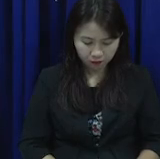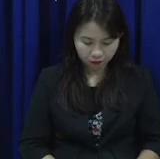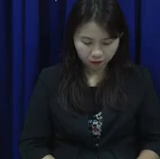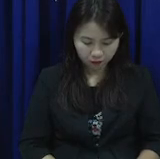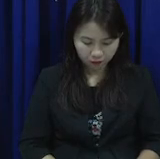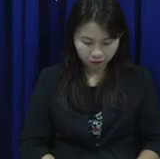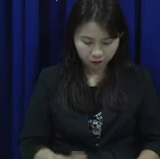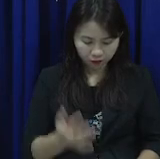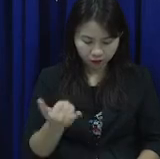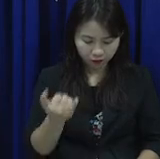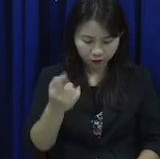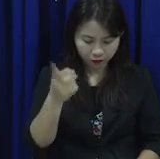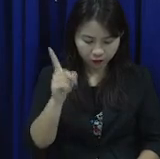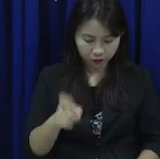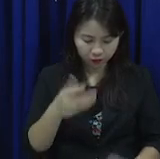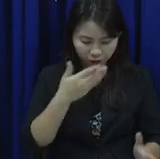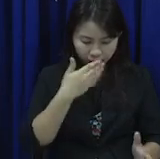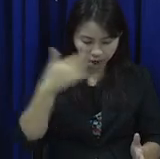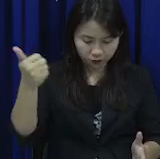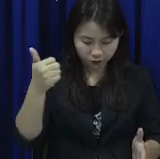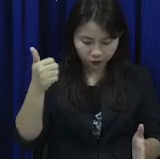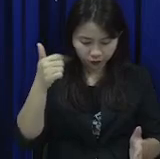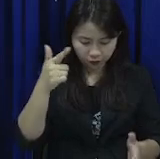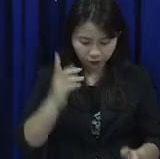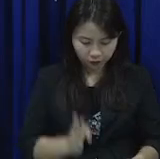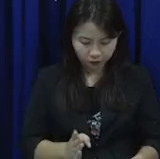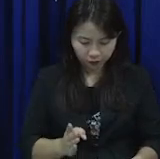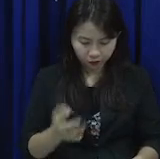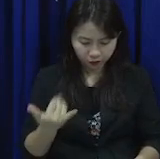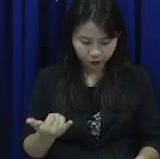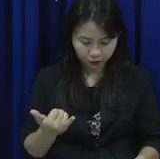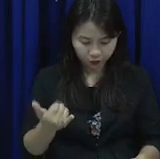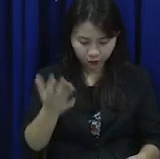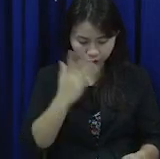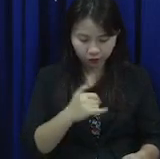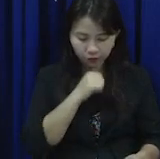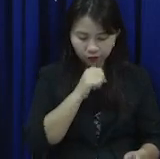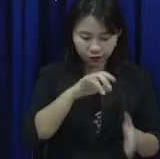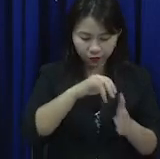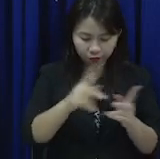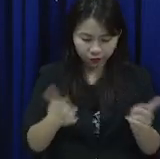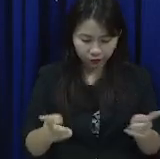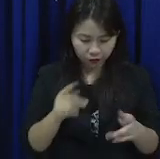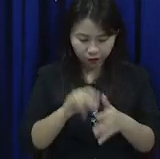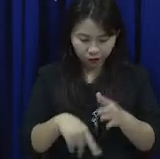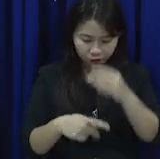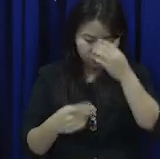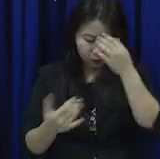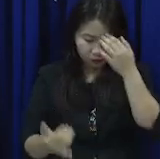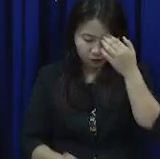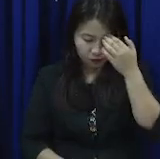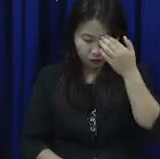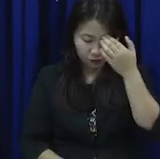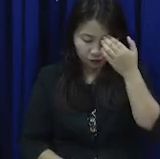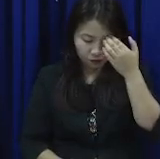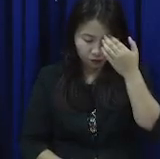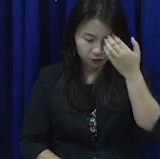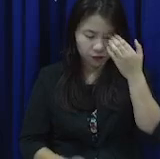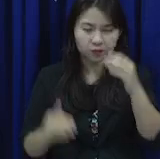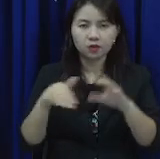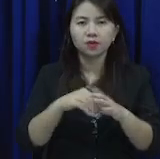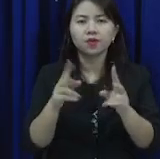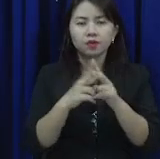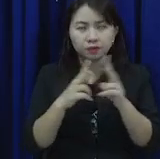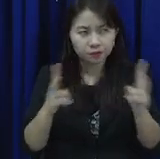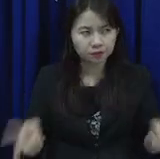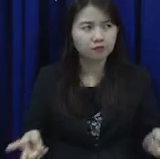people na hindi lang basta sa normal na bagay kundi sa pinakamalalim na bagay ng buhay ninyo